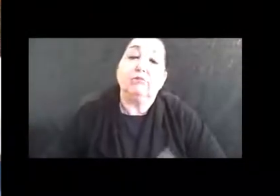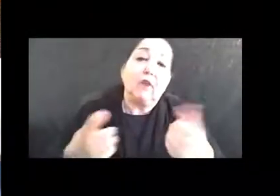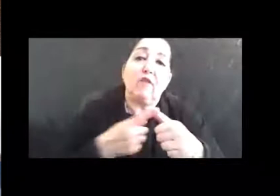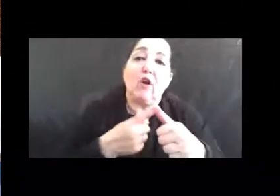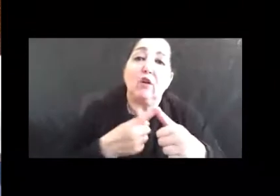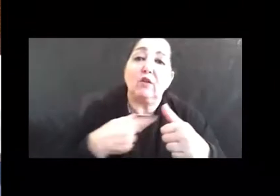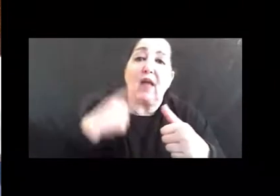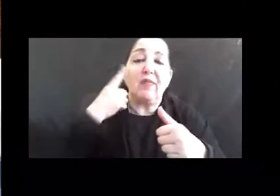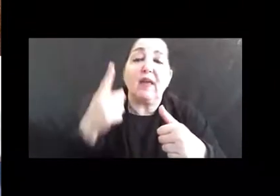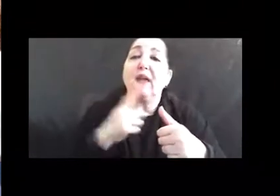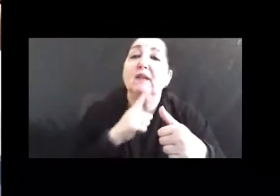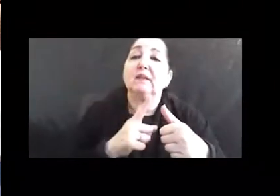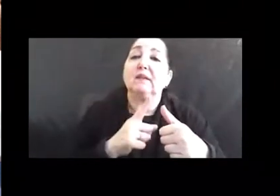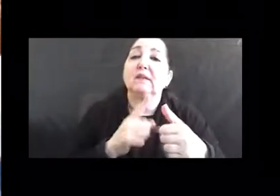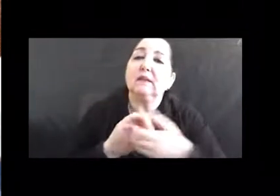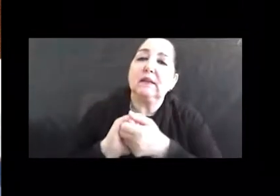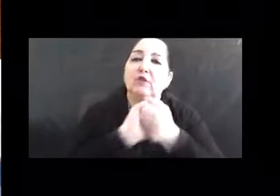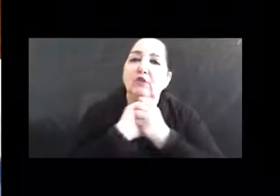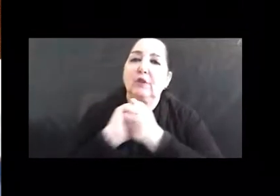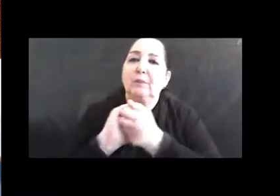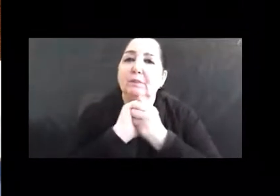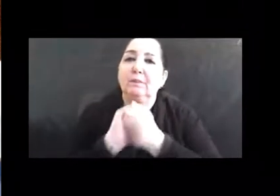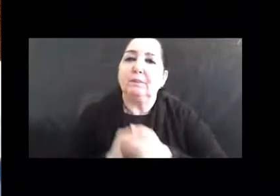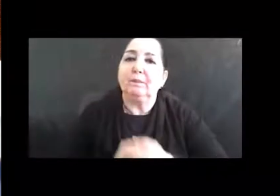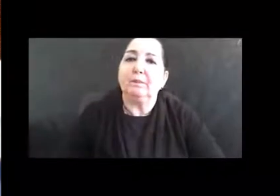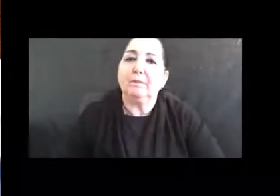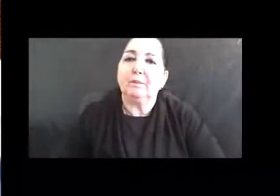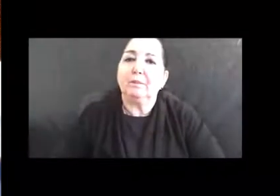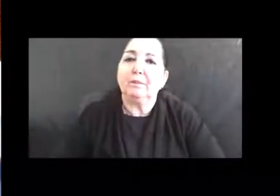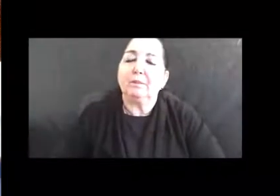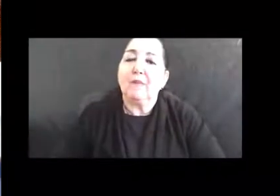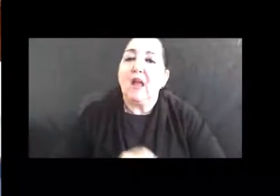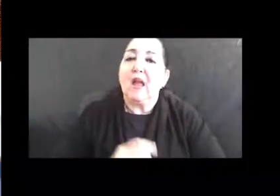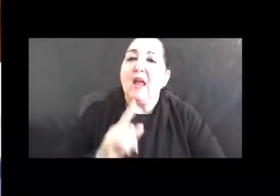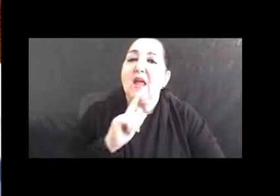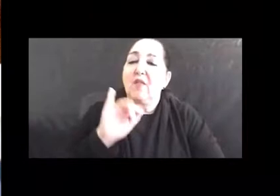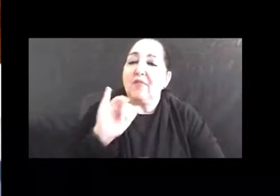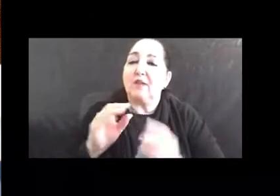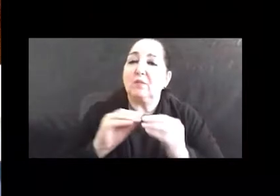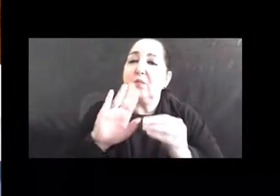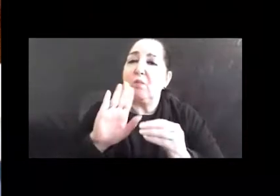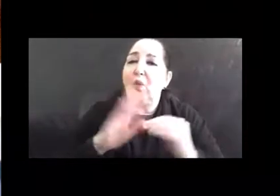Yang pertama, mungkin kekeluargaan ya. Jadi, kolektif di